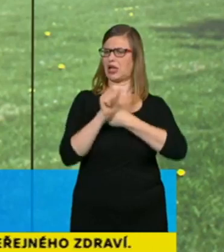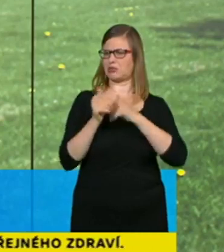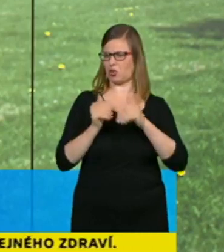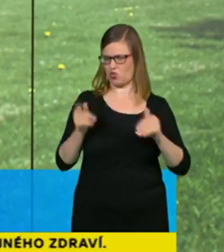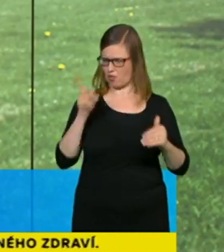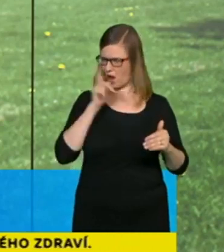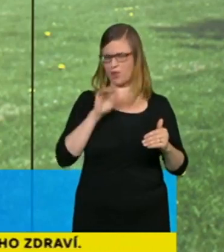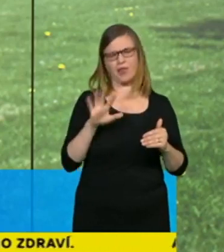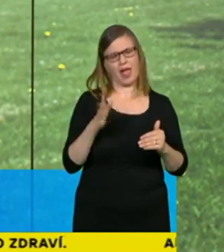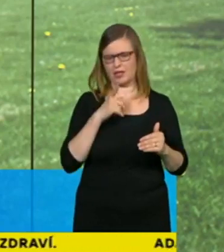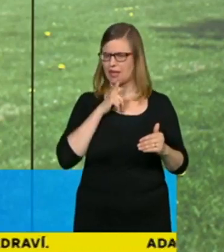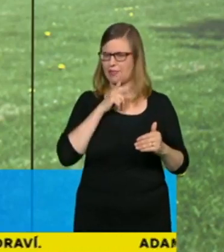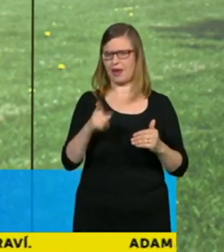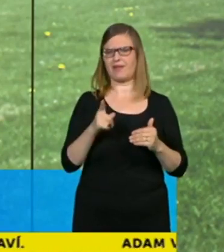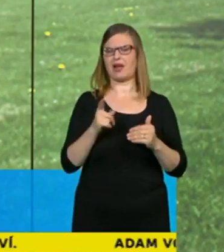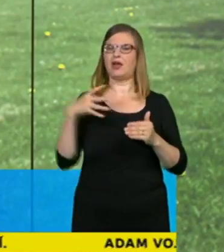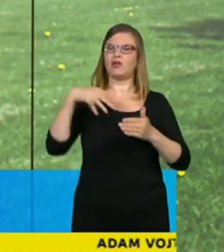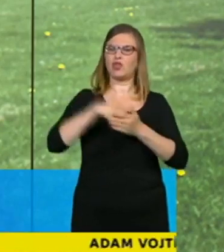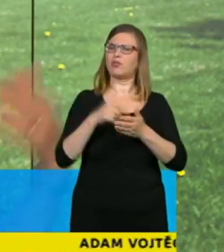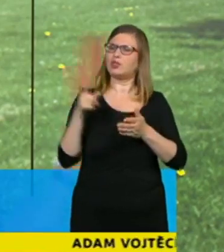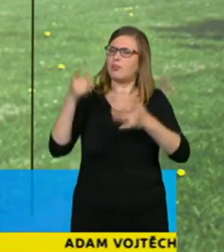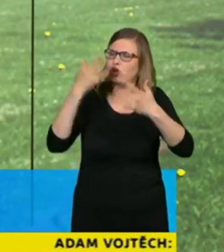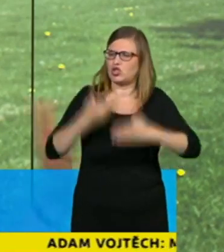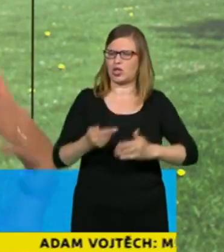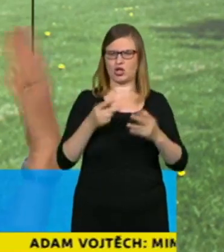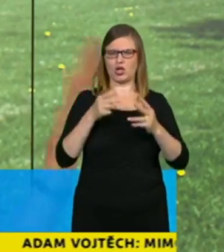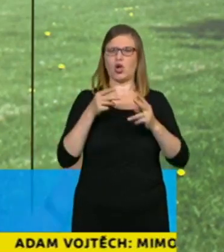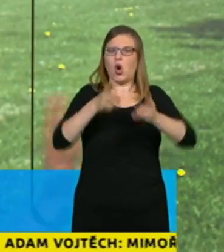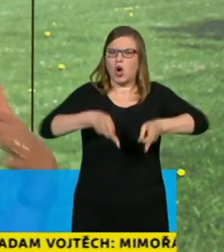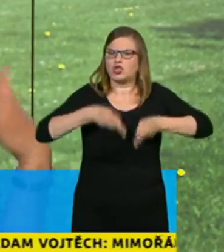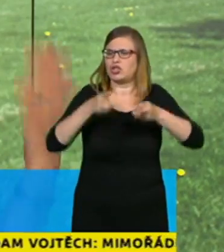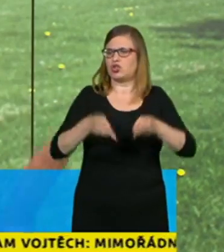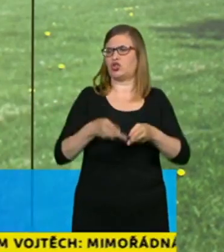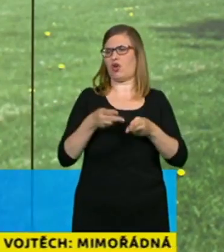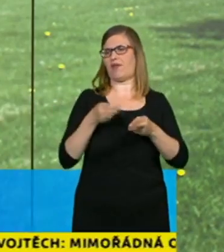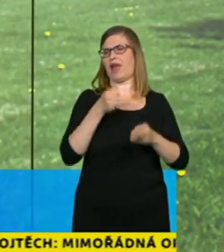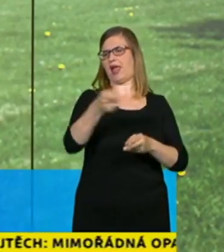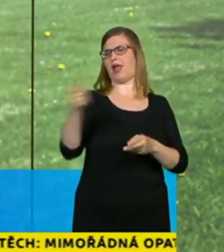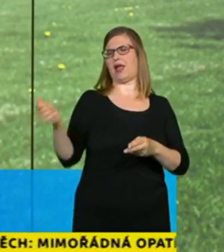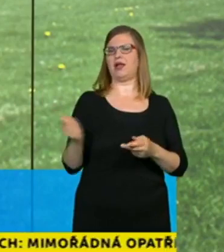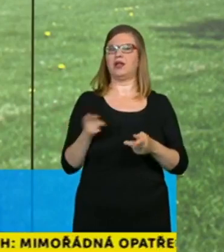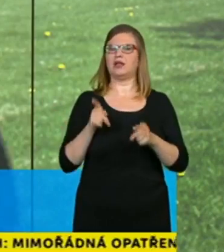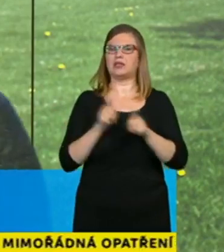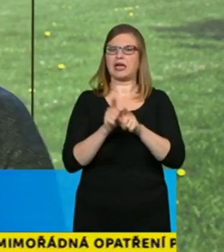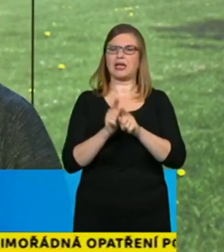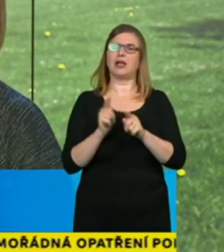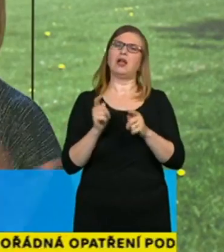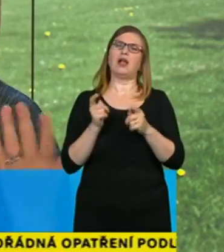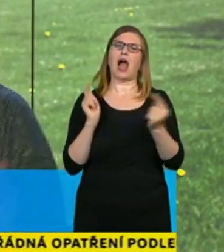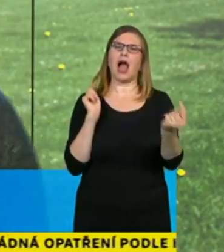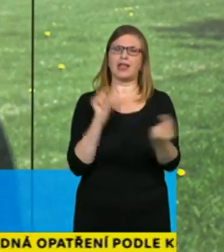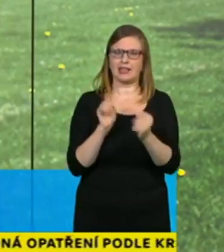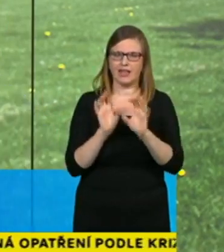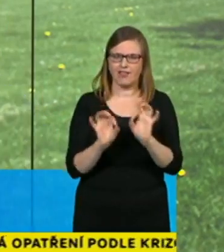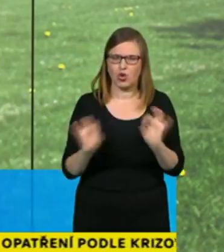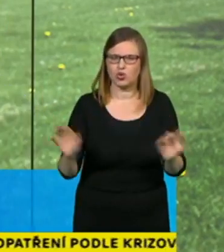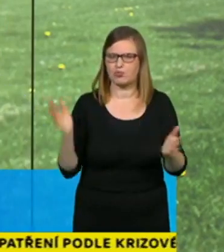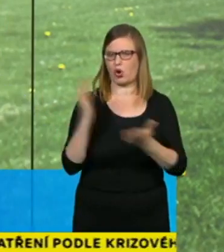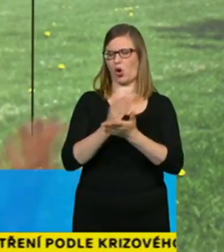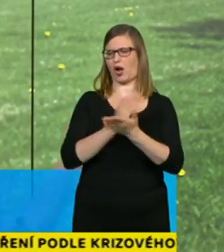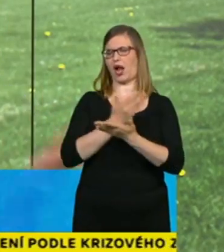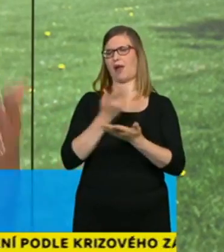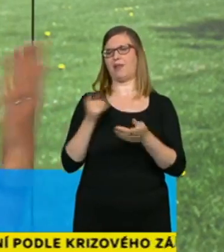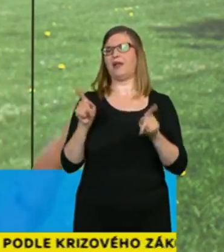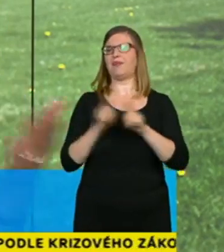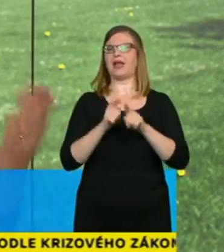Antivirus Bčko funguje. Samozřejmě narážíte, pořád se řeší COVID 1, COVID 2, já to nechám na panu vicepremiérovi,